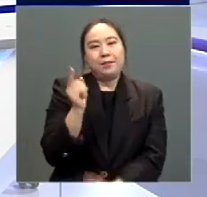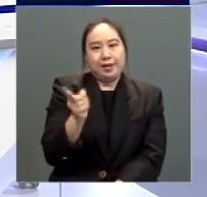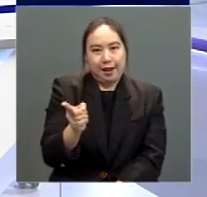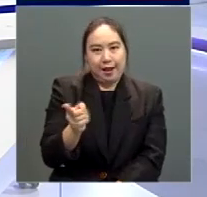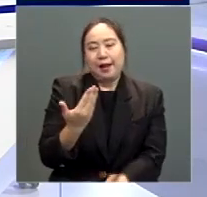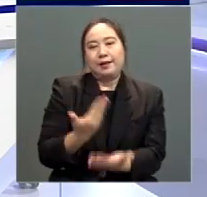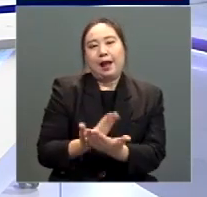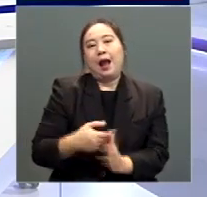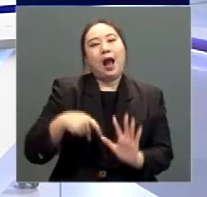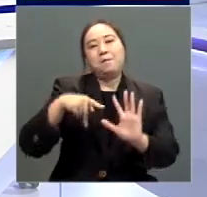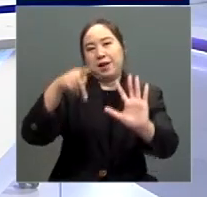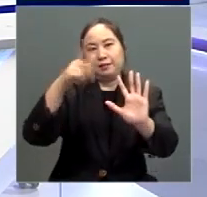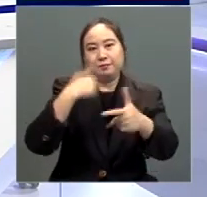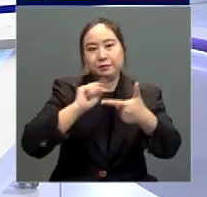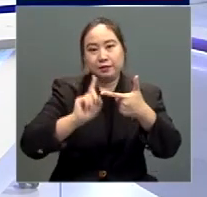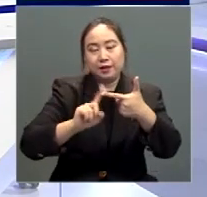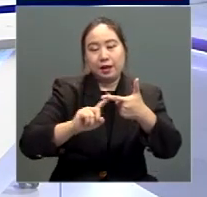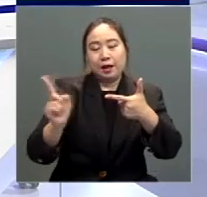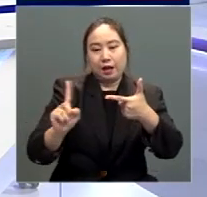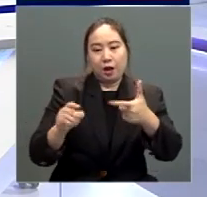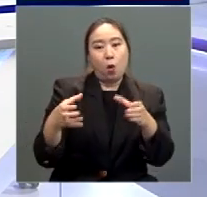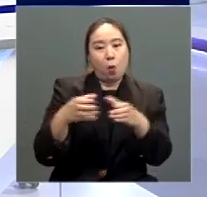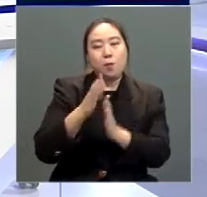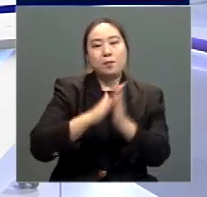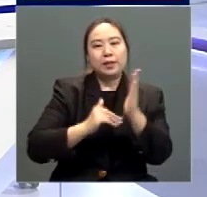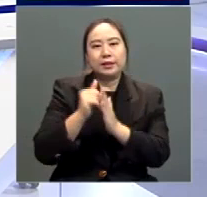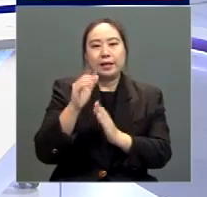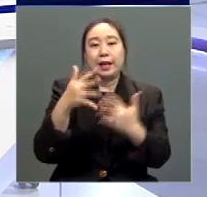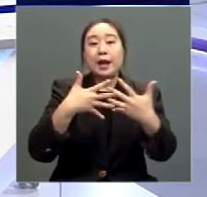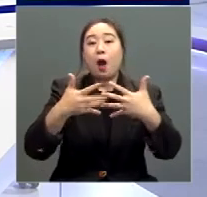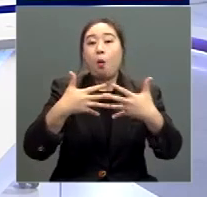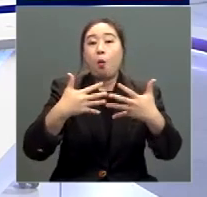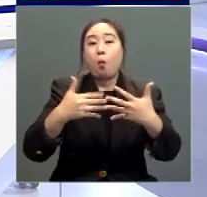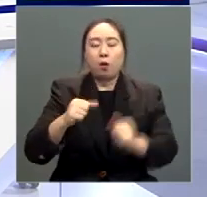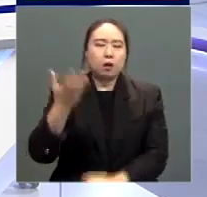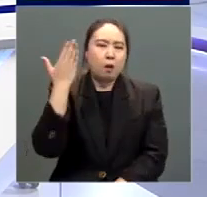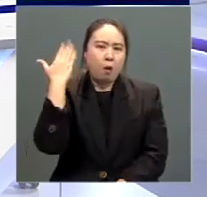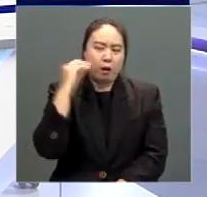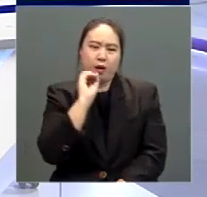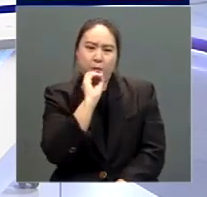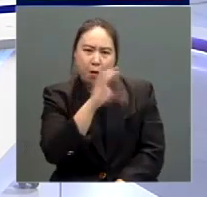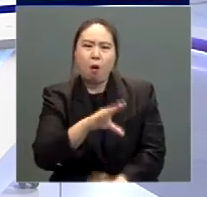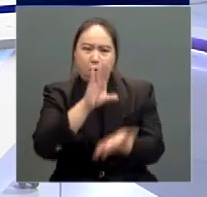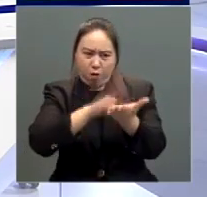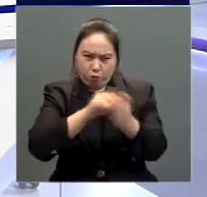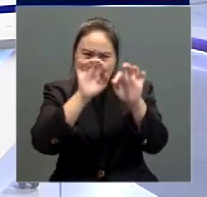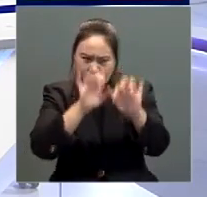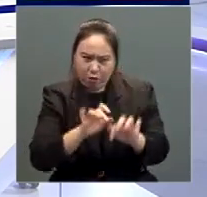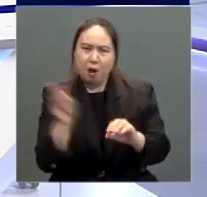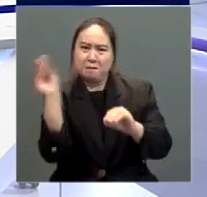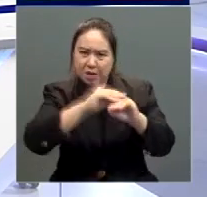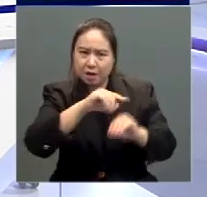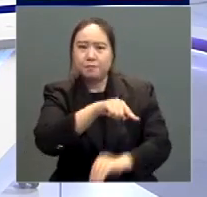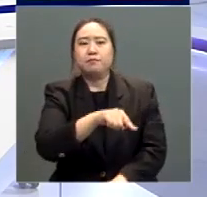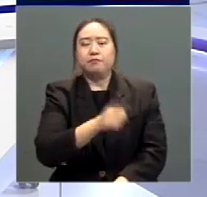ๆรับไปเลย 5,000 บาทกลุ่มที่2เป็นกลุ่มสีเทาก่อนหน้านี้เนี่ยเขาจะแจ้งมาว่าให้กรอกข้อมูลเพิ่มเติม ใ